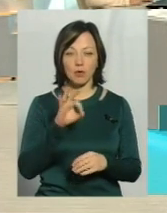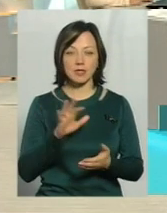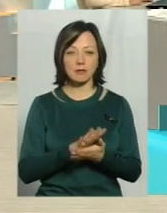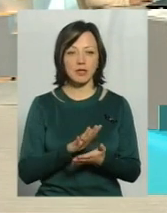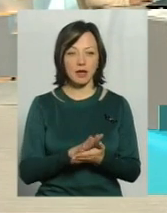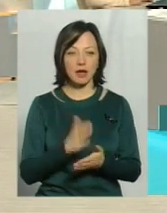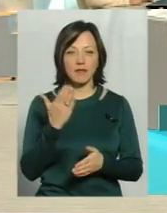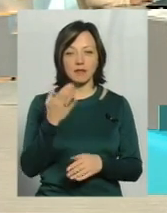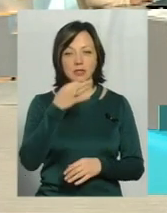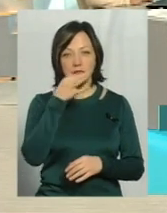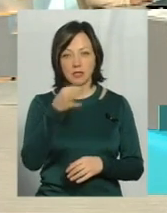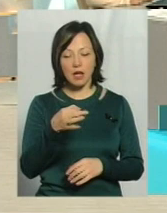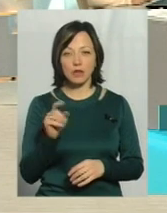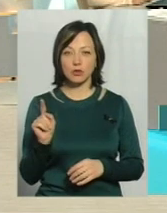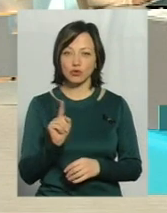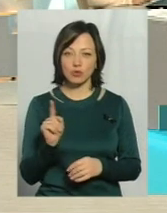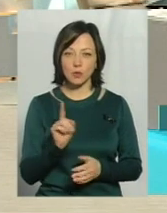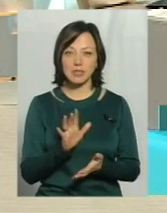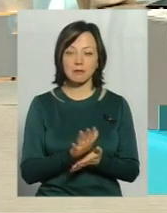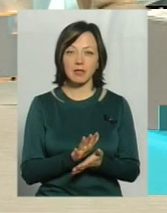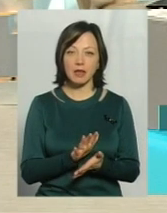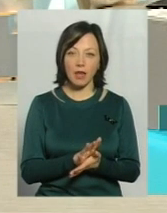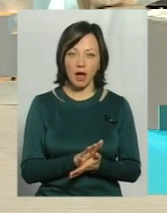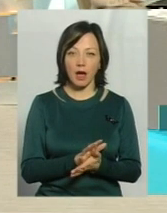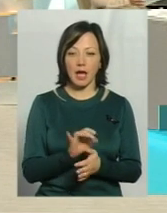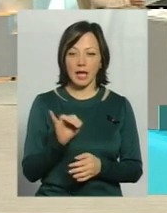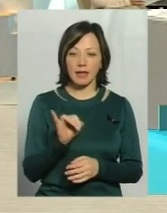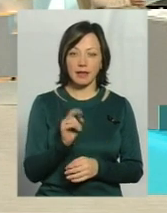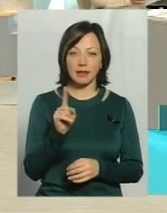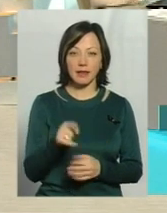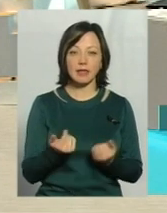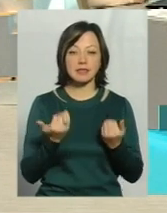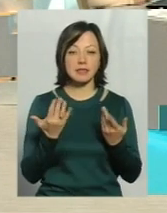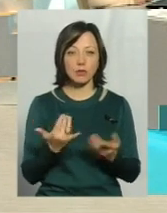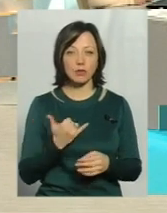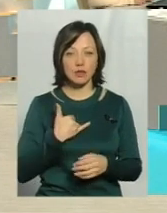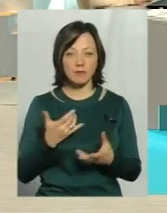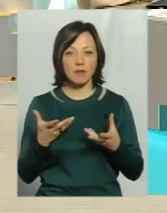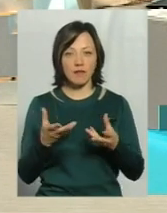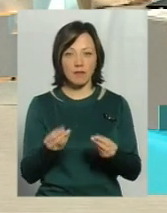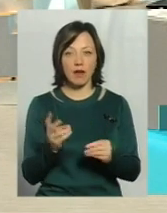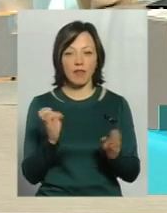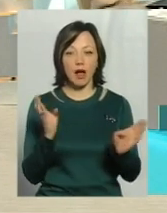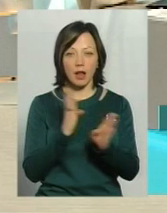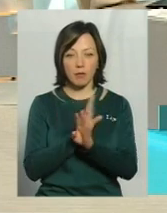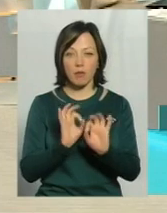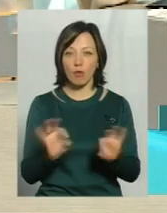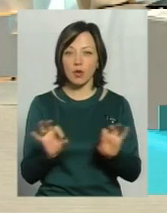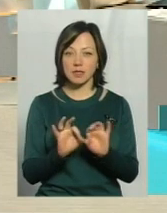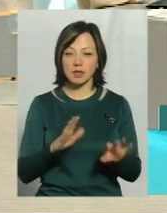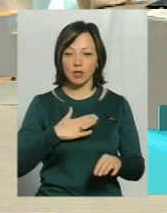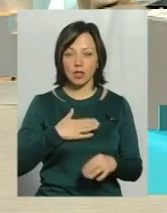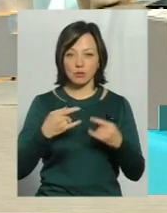сміття, і ви зазначили, що сміття і те, скільки його в нас, впливає дуже на клімат. Поясніть, будь ласка,